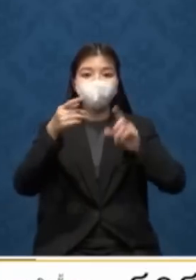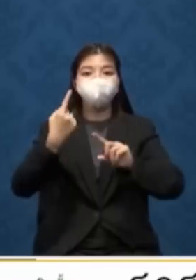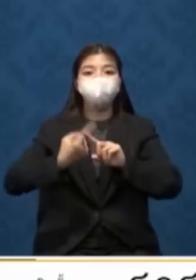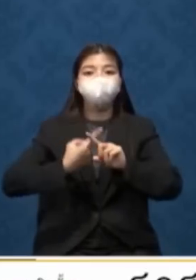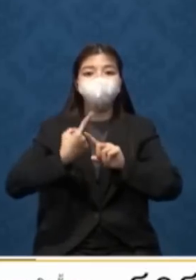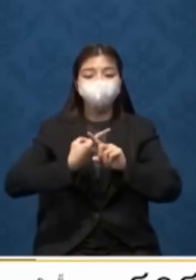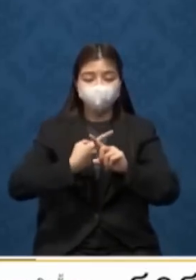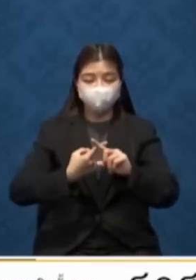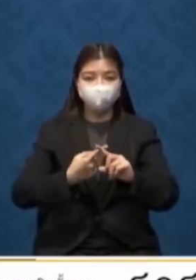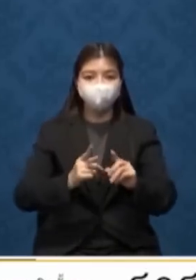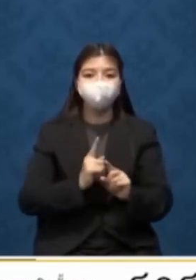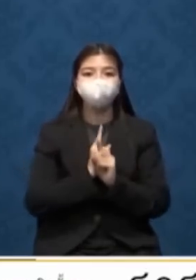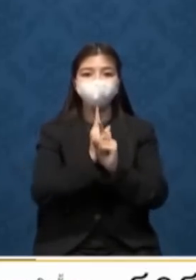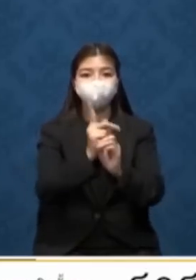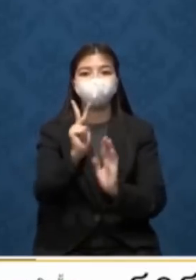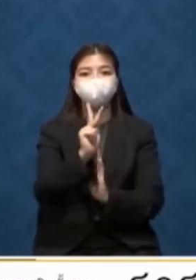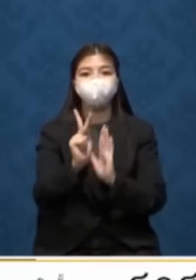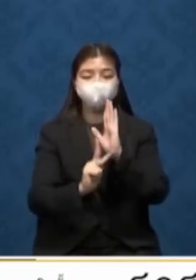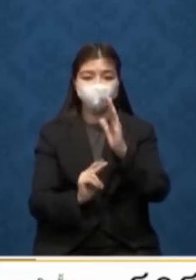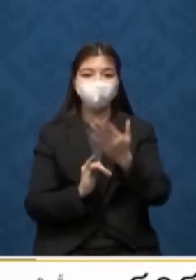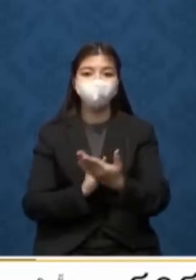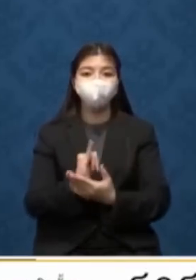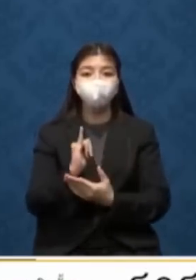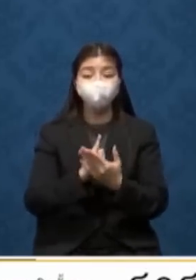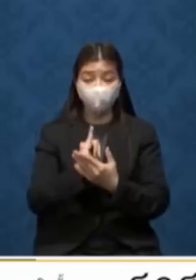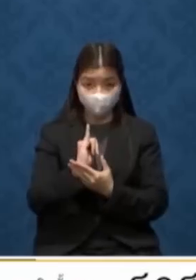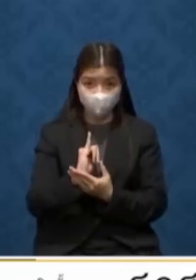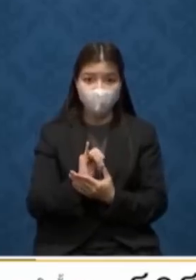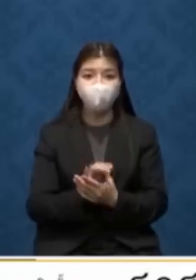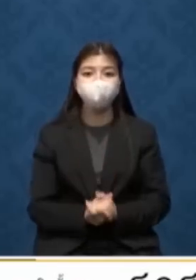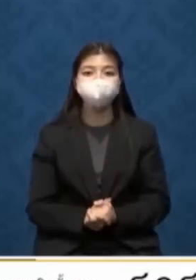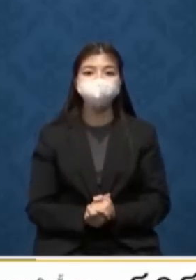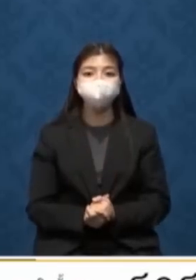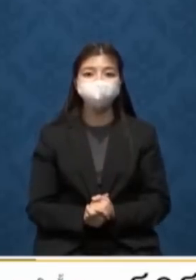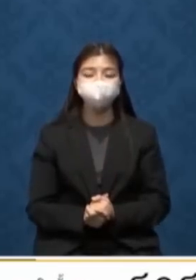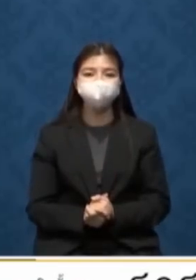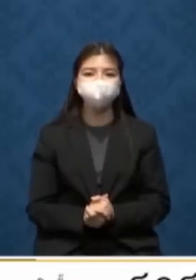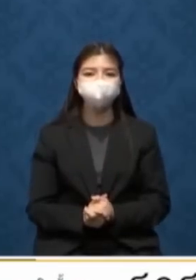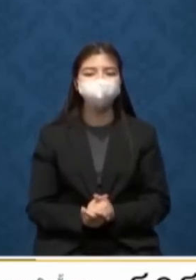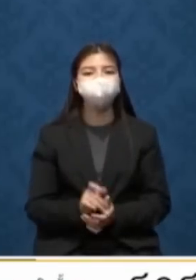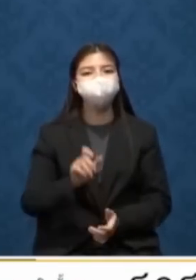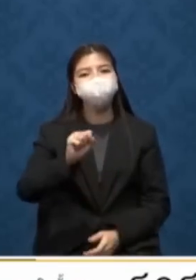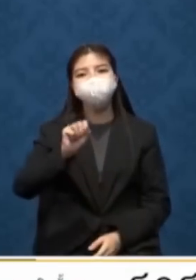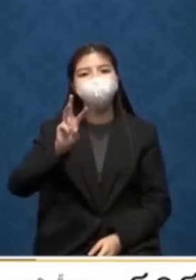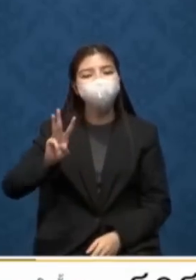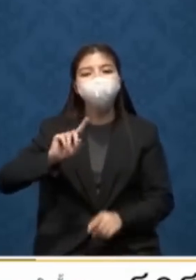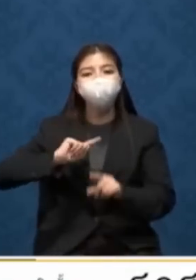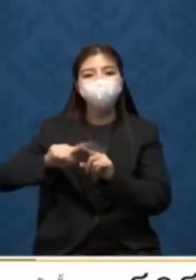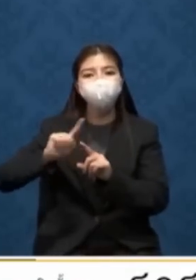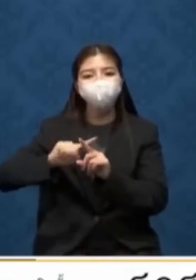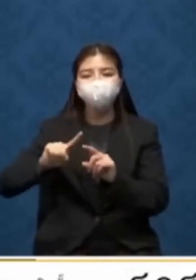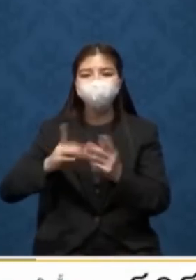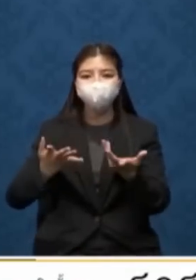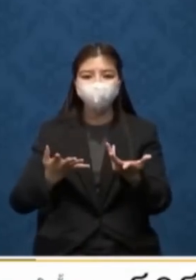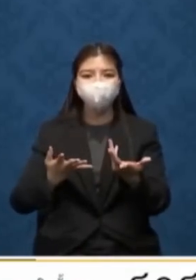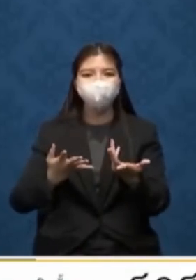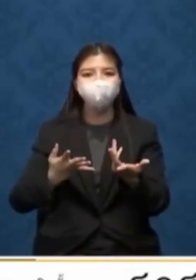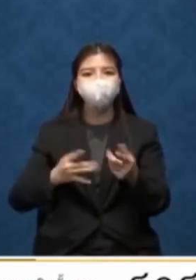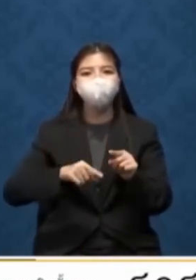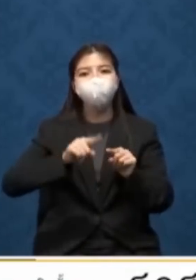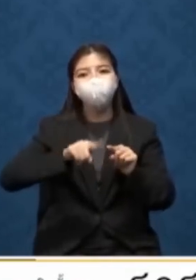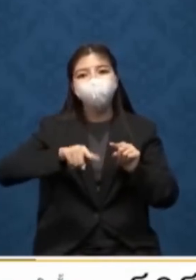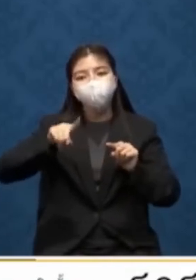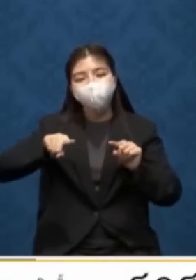าอย่างถูกต้องตามกฎหมายนะครับและก็อดีตสวงสวที่ท่านกล่าวหาไม่ได้มีหุ้นอยู่